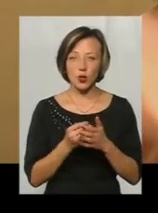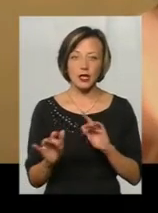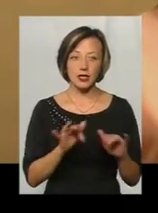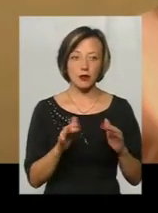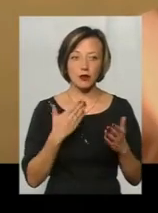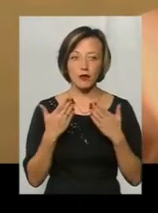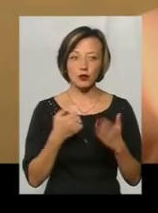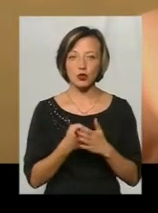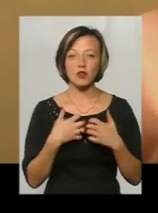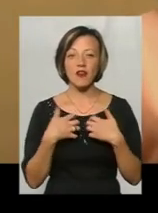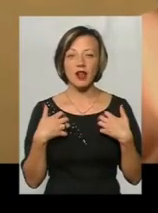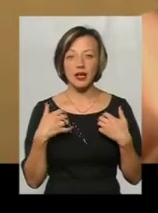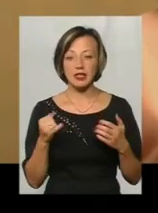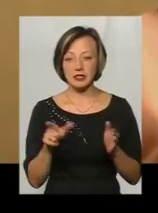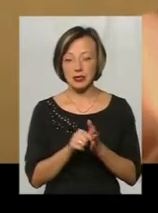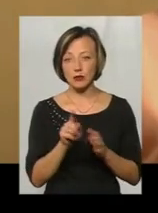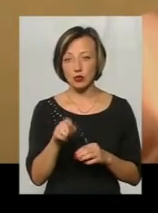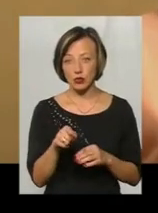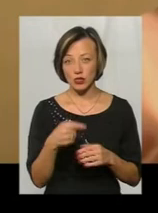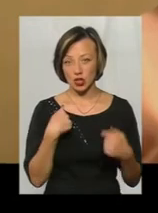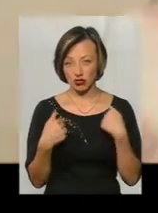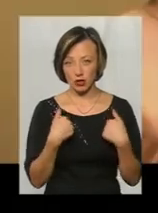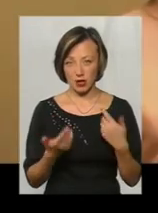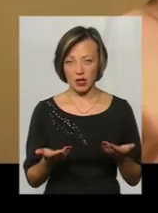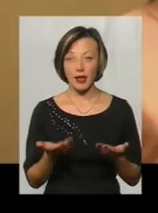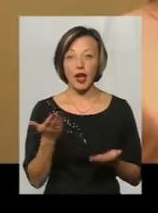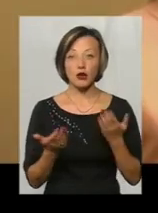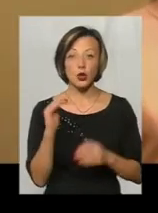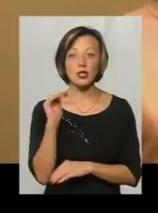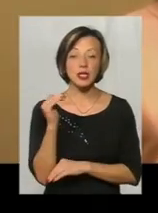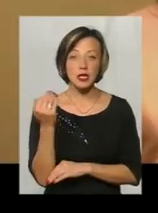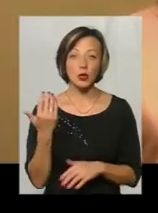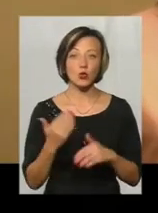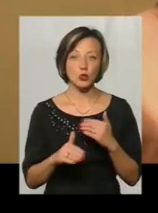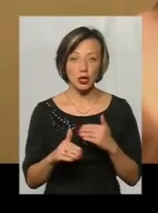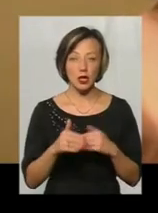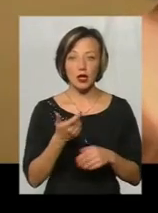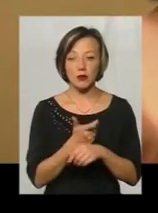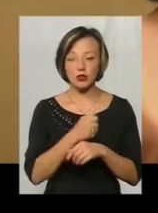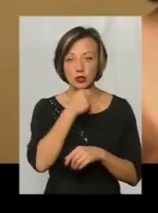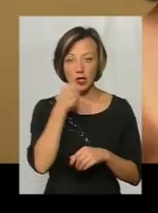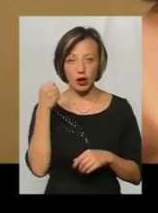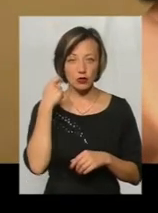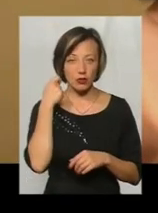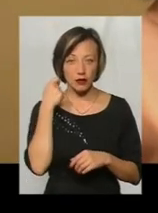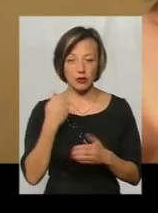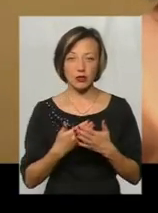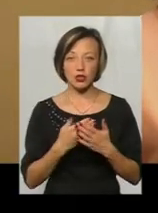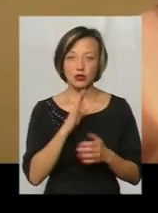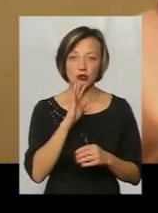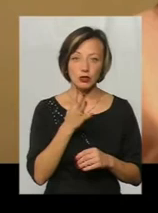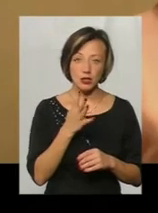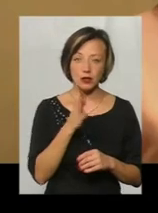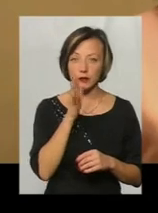по відношенню до тварини із тим, що тварина страждає. Якщо дитина вже більш старшого віку, наприклад, з 4